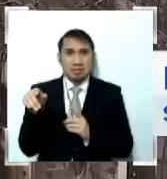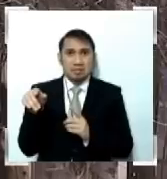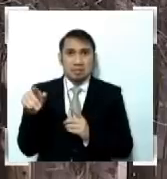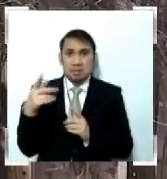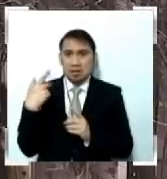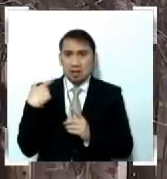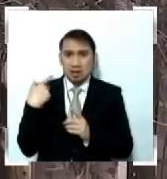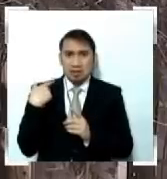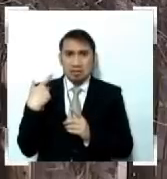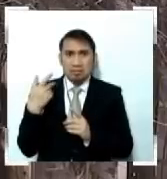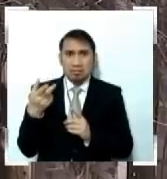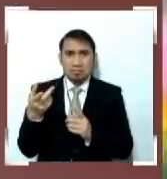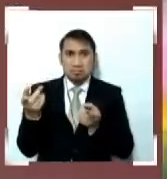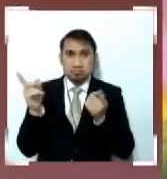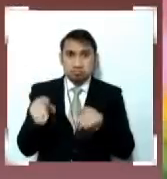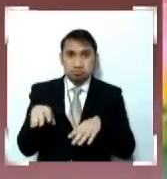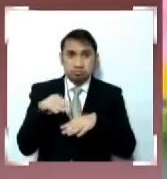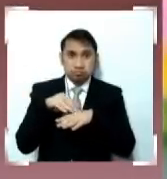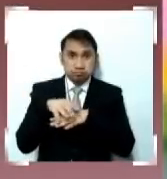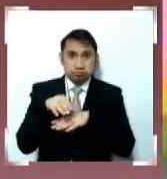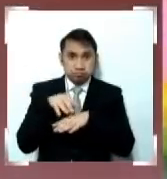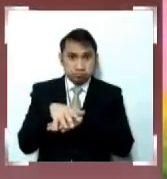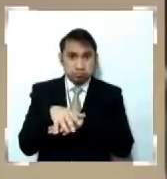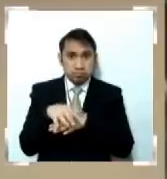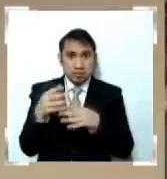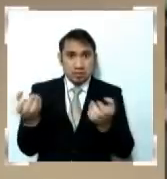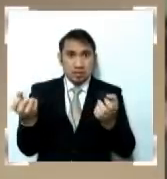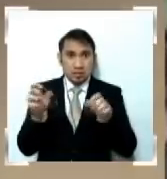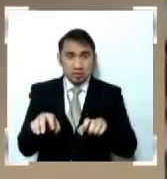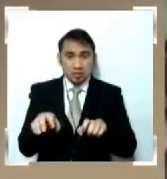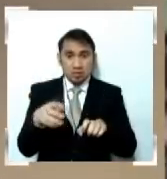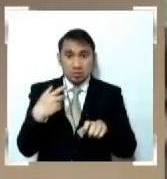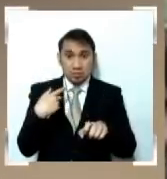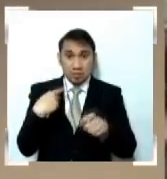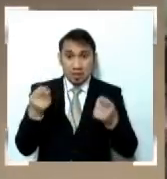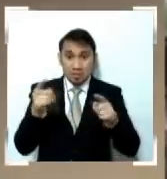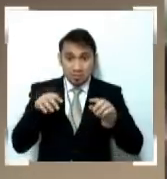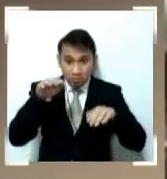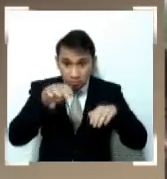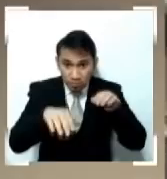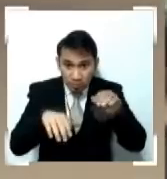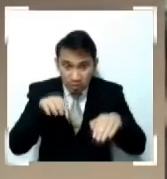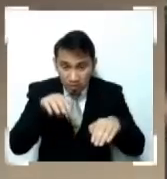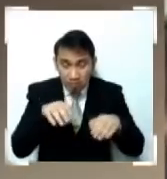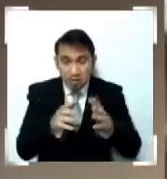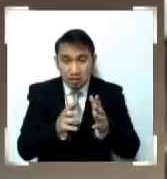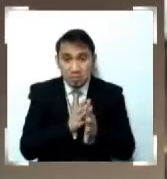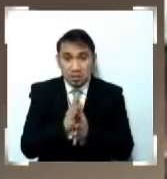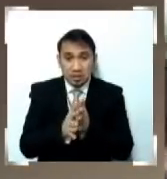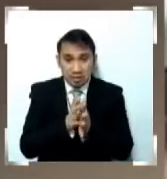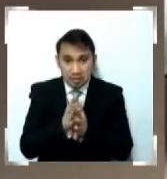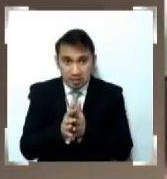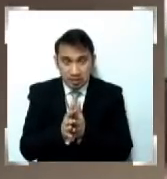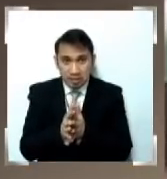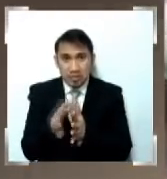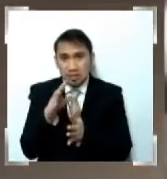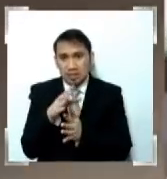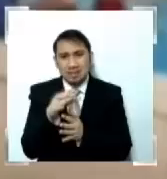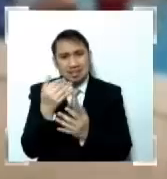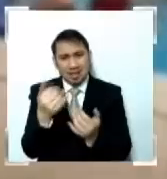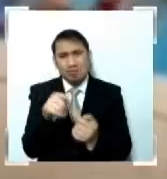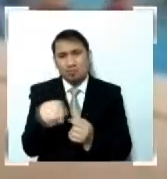spreader event ang ginanap tulad ng pool party at boodle fight, dumami pa ang nagpositibo sa